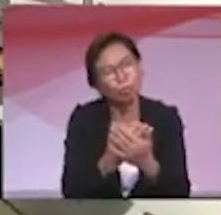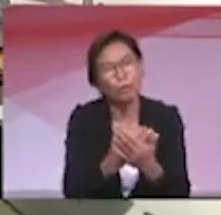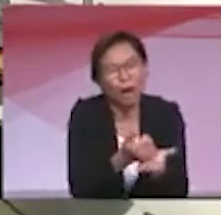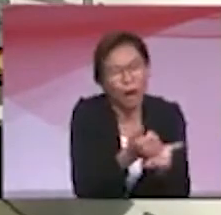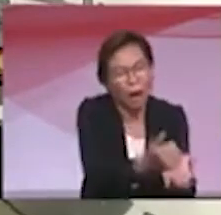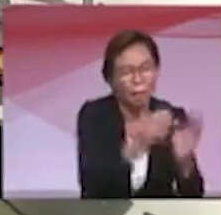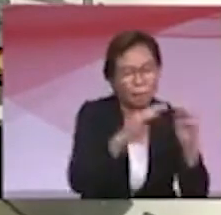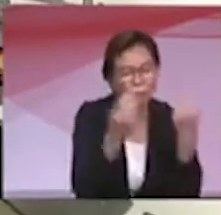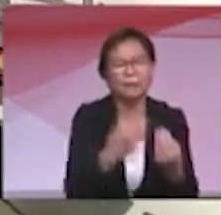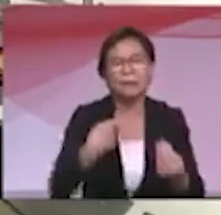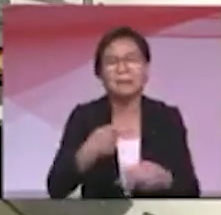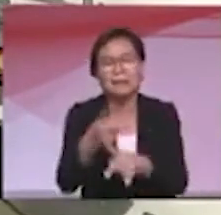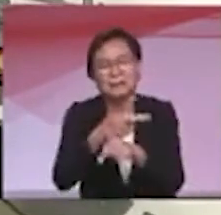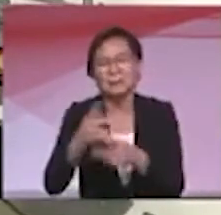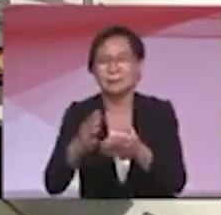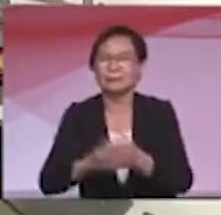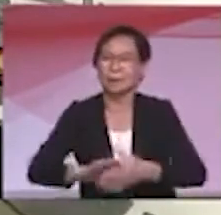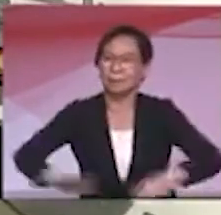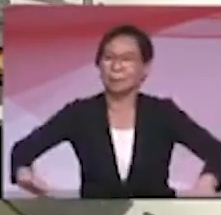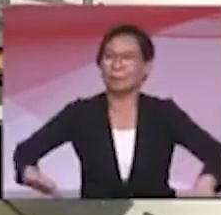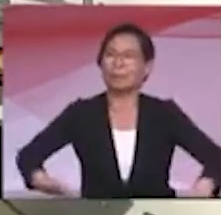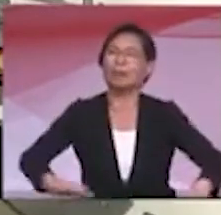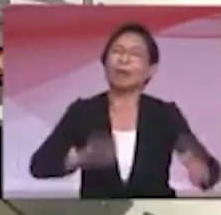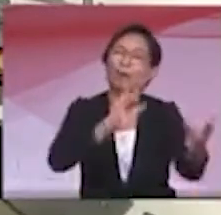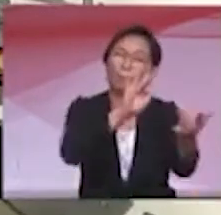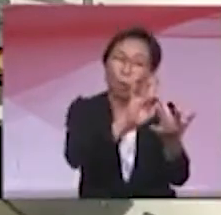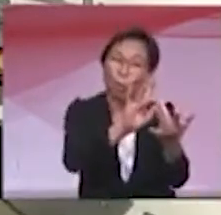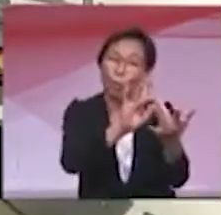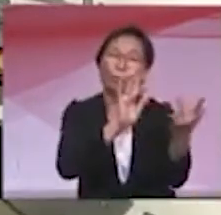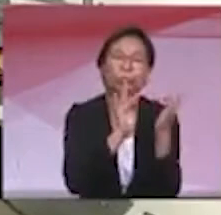mereka. Jadi itu saja, hubungi KKM, bincang dengan KKM,